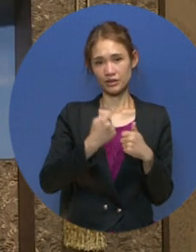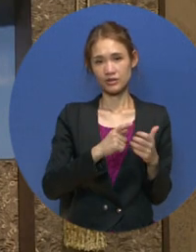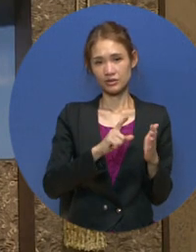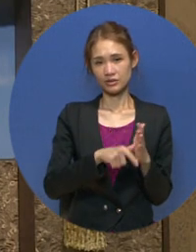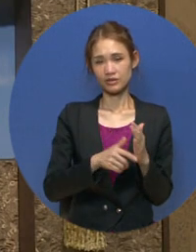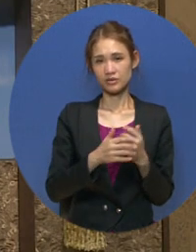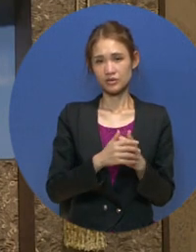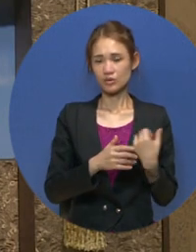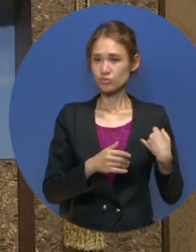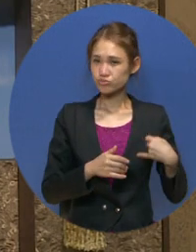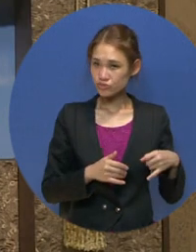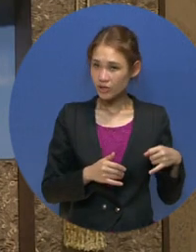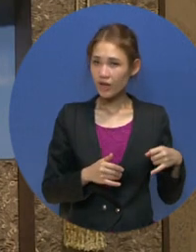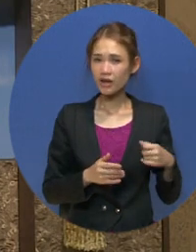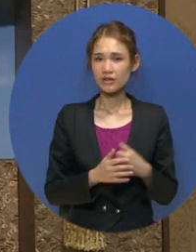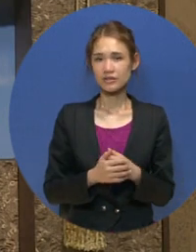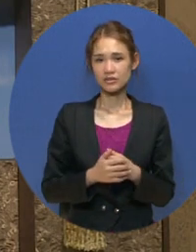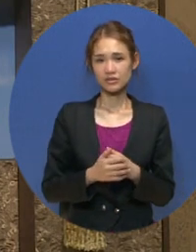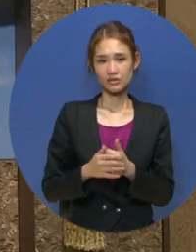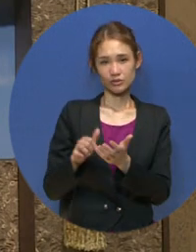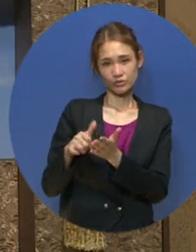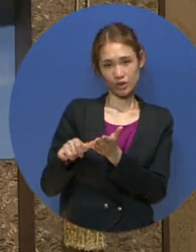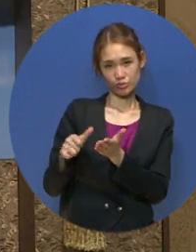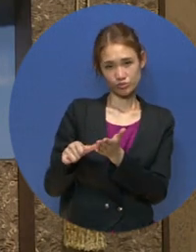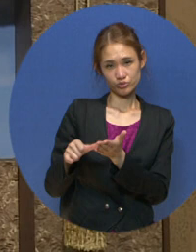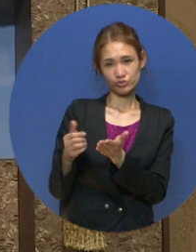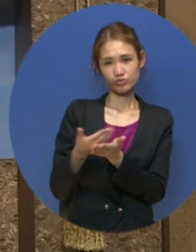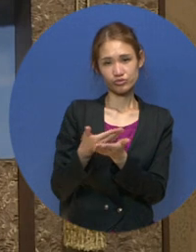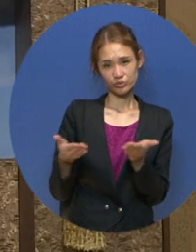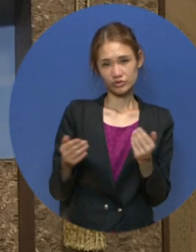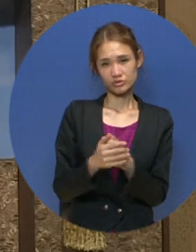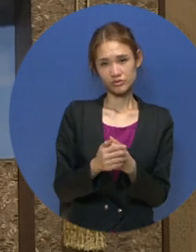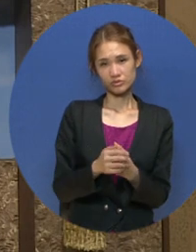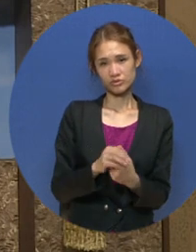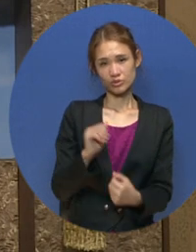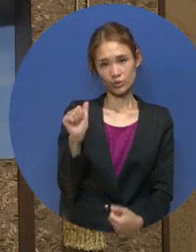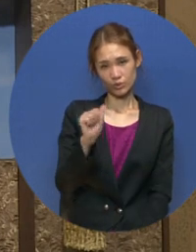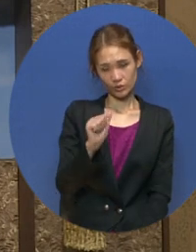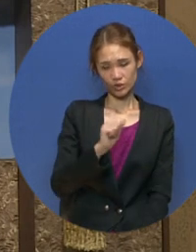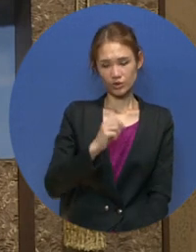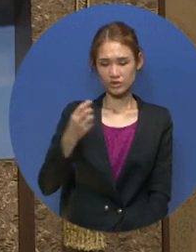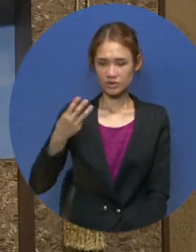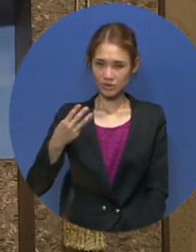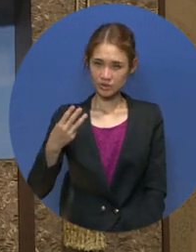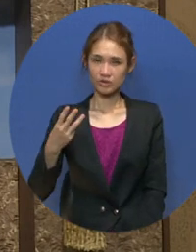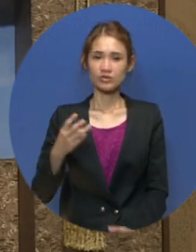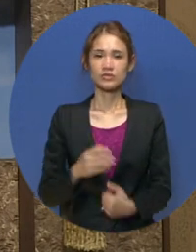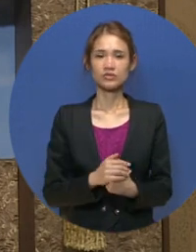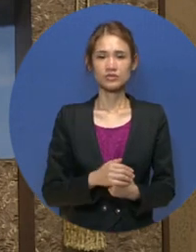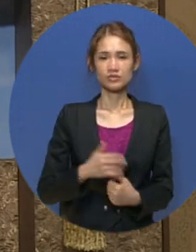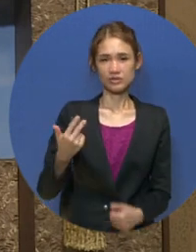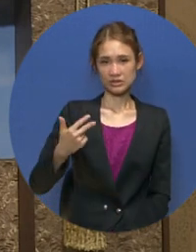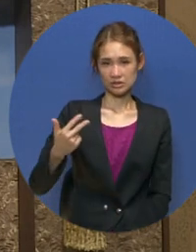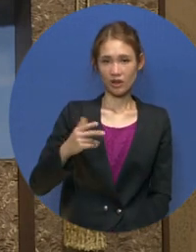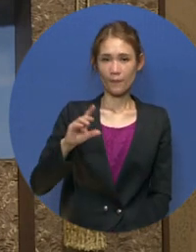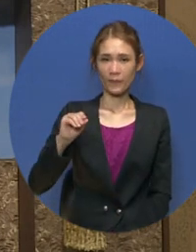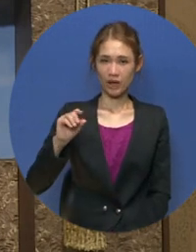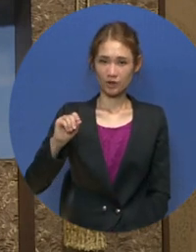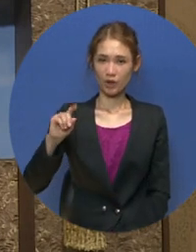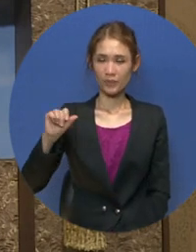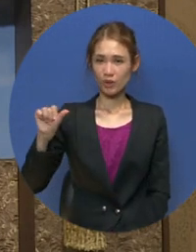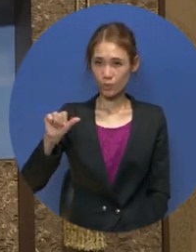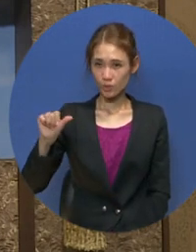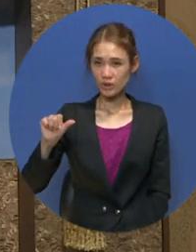이제 분량과 그리고 상품을 분류하고 그리고 이것을 5,000원, 3,000원, 7,000원, 10,000원,